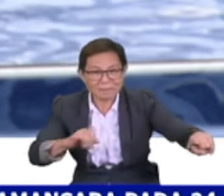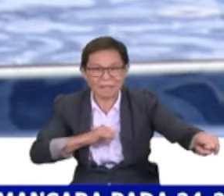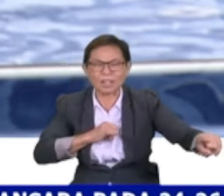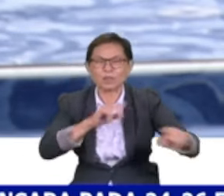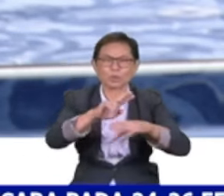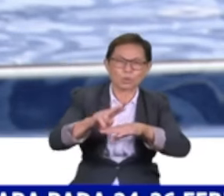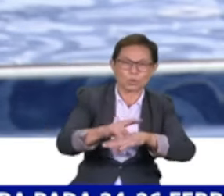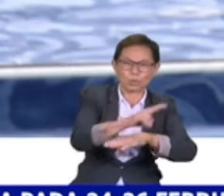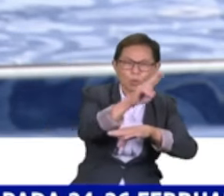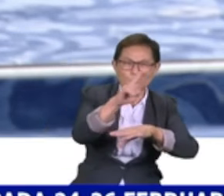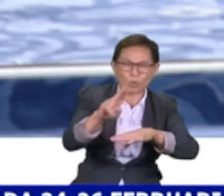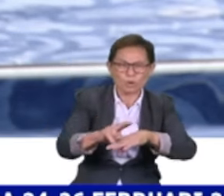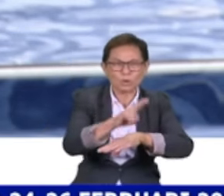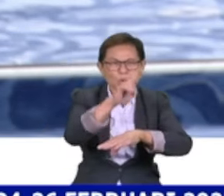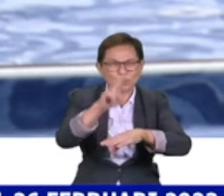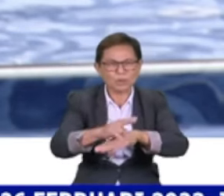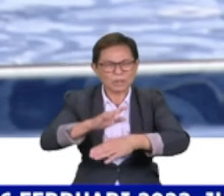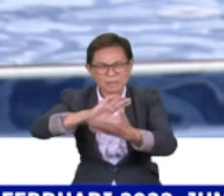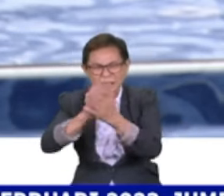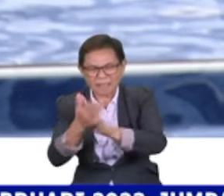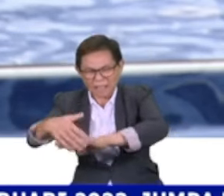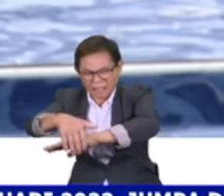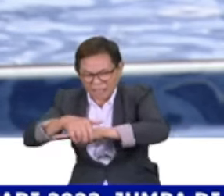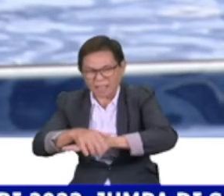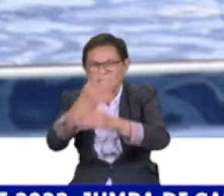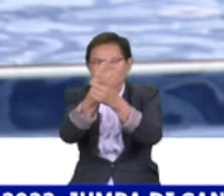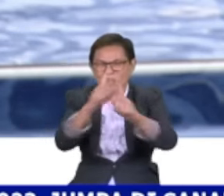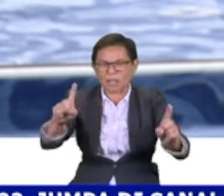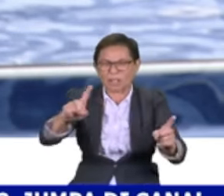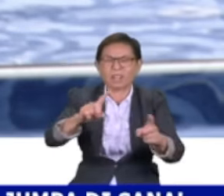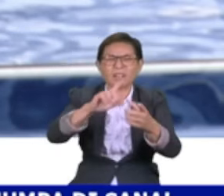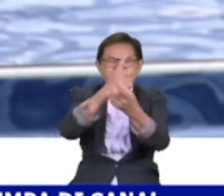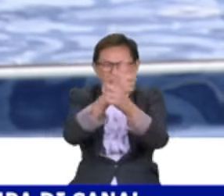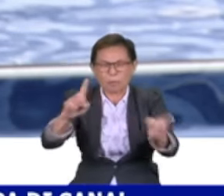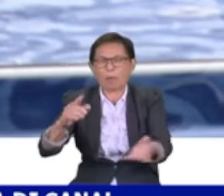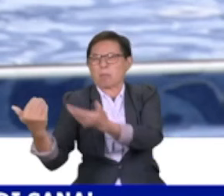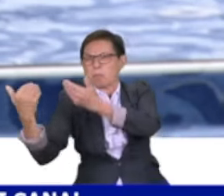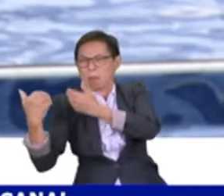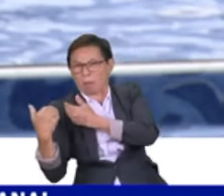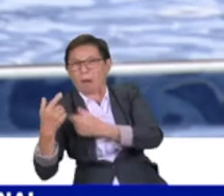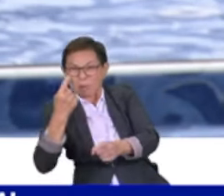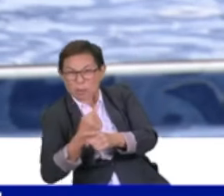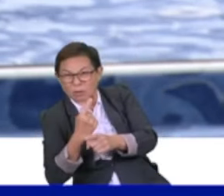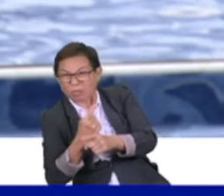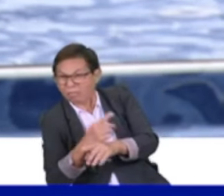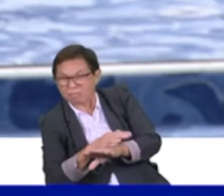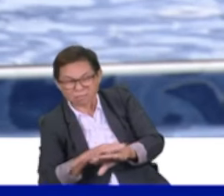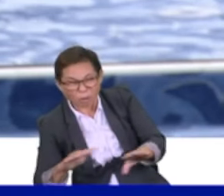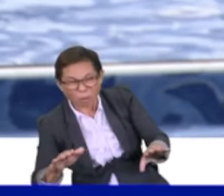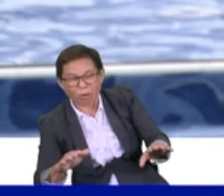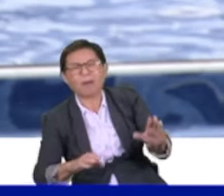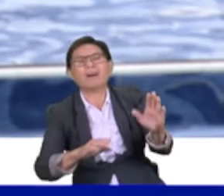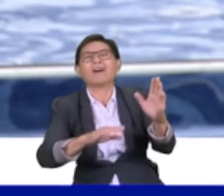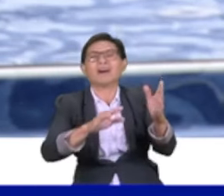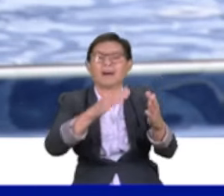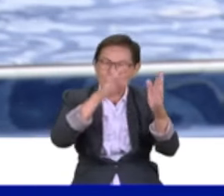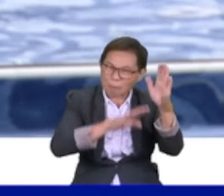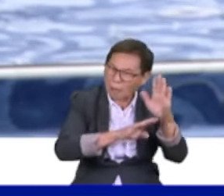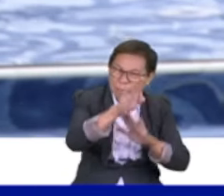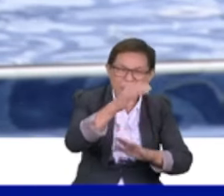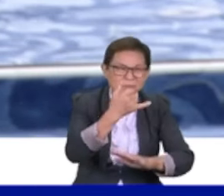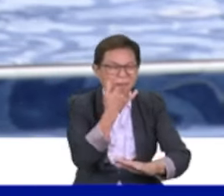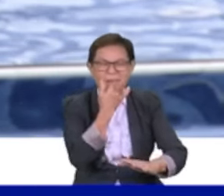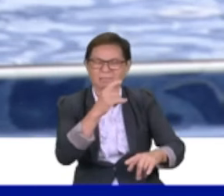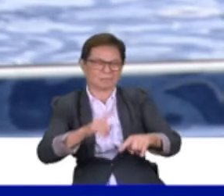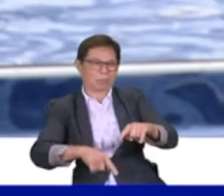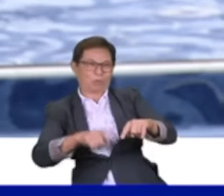nak pakai, kalau saya pakai jadi Inggeris, democratic accountability, dia jadi betul. Kalau sebut Madani, dia jadi tak betul. Dia tak